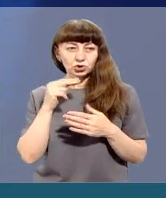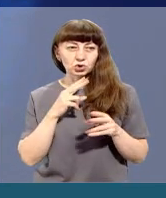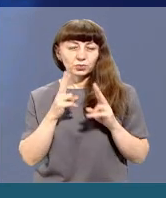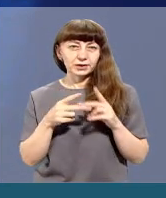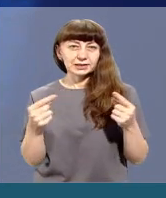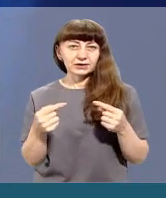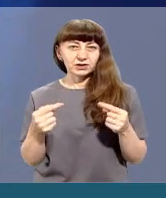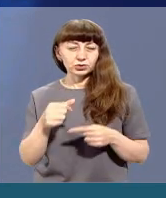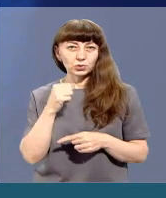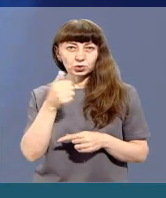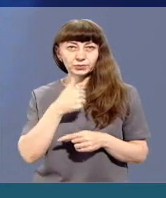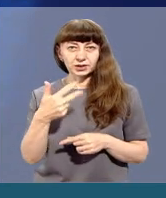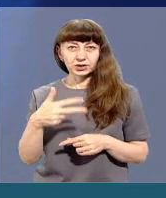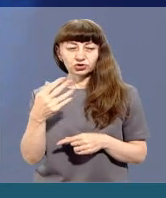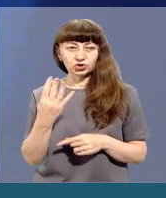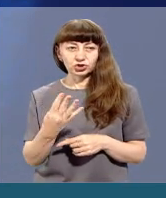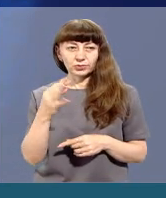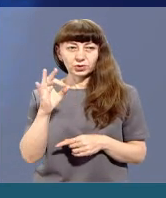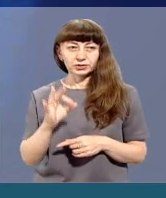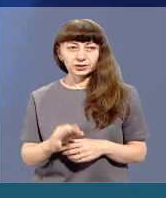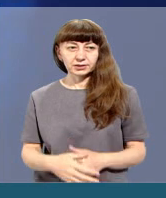сравнению с прошлым годом на 34%.